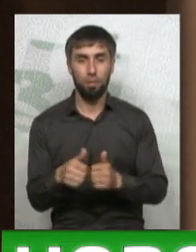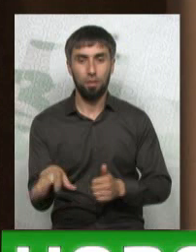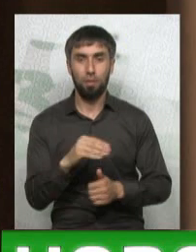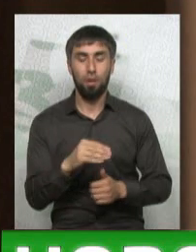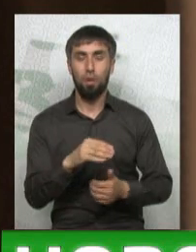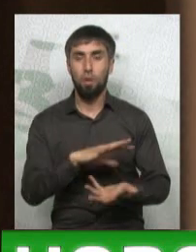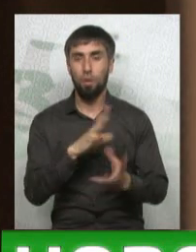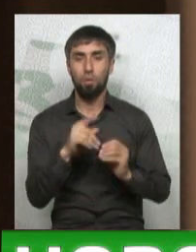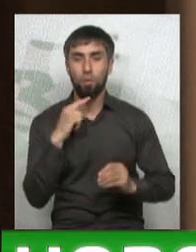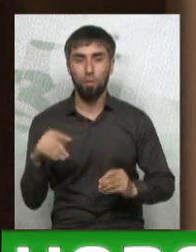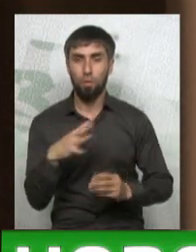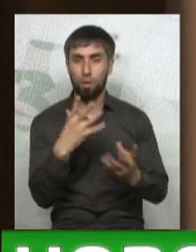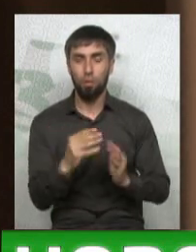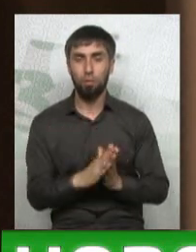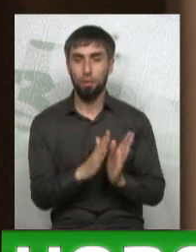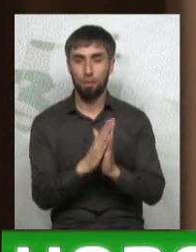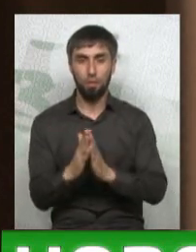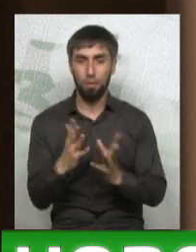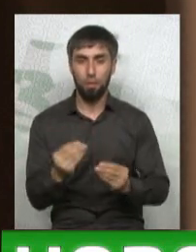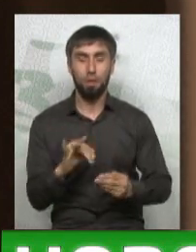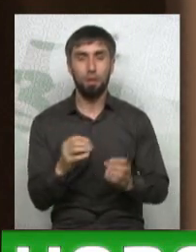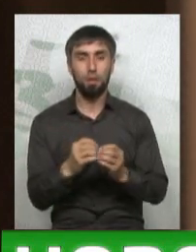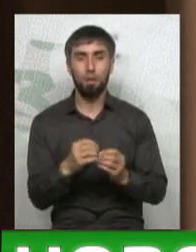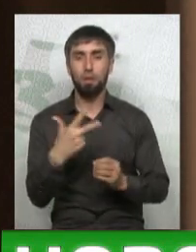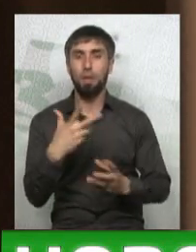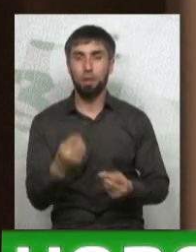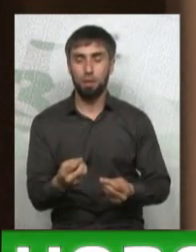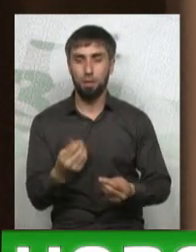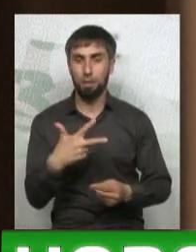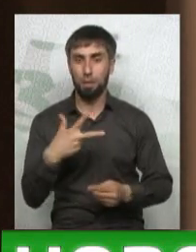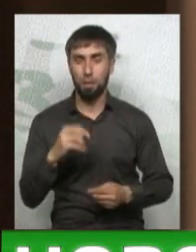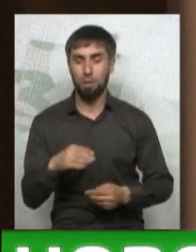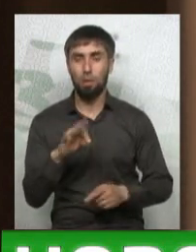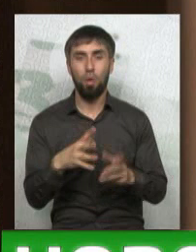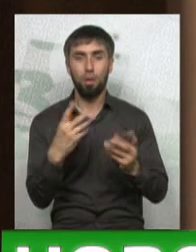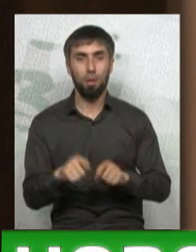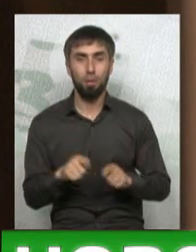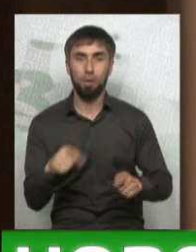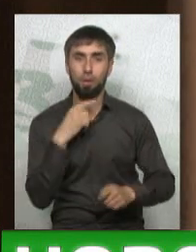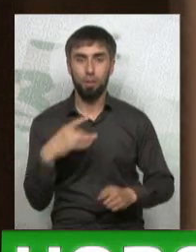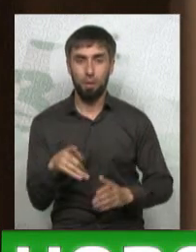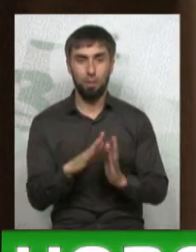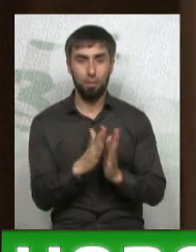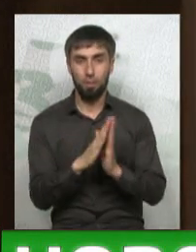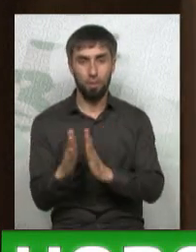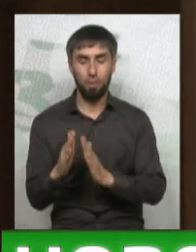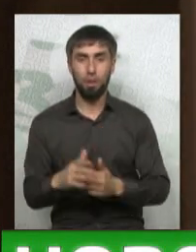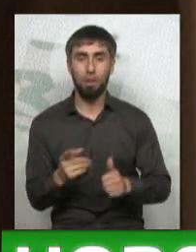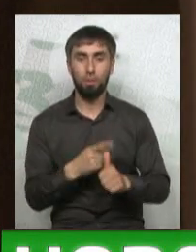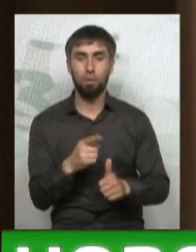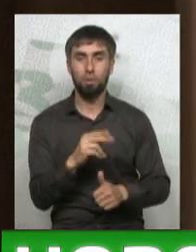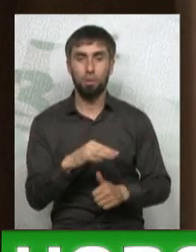днем библиотек, а также 30-летием со дня основания Национальной библиотеки Республики Ингушетия имени